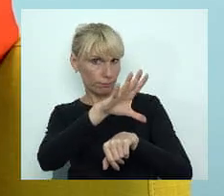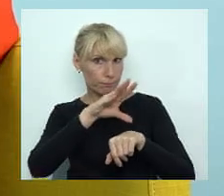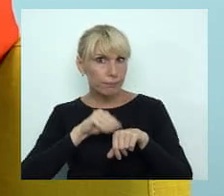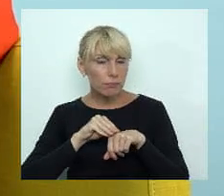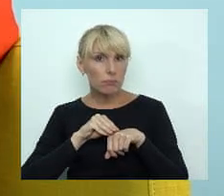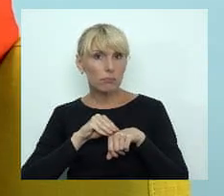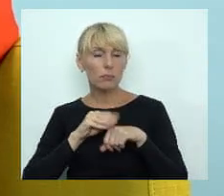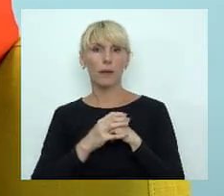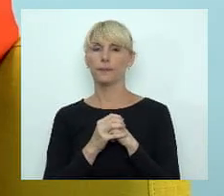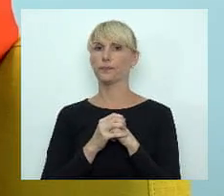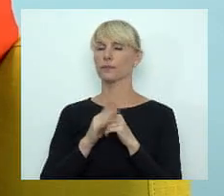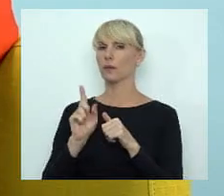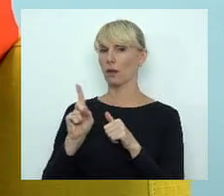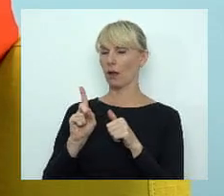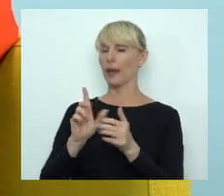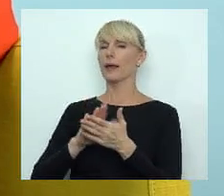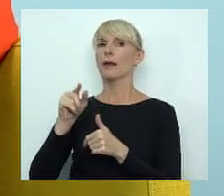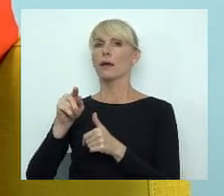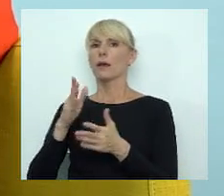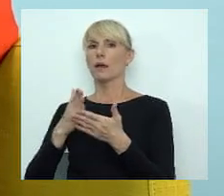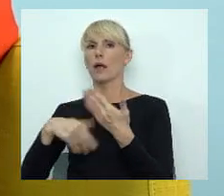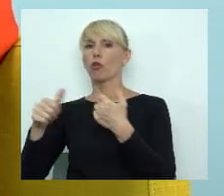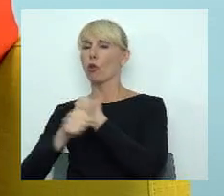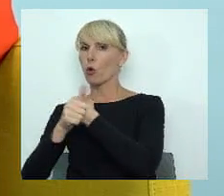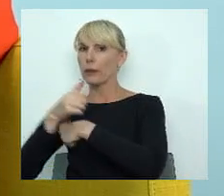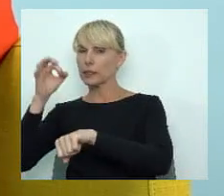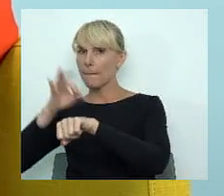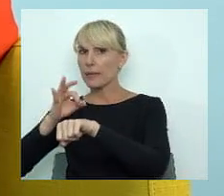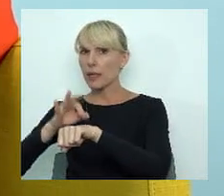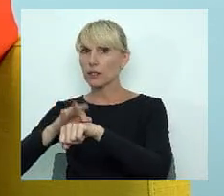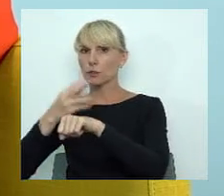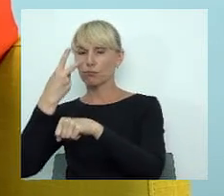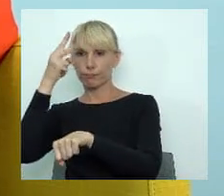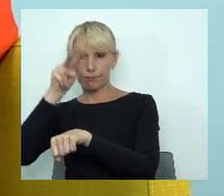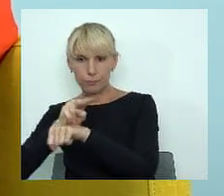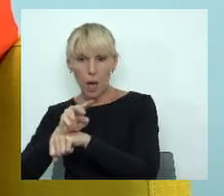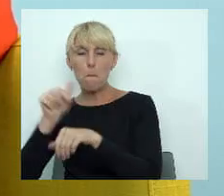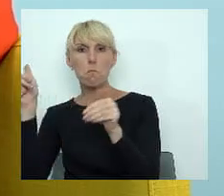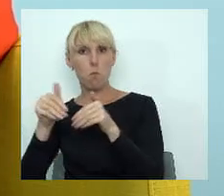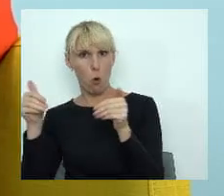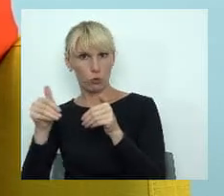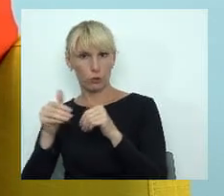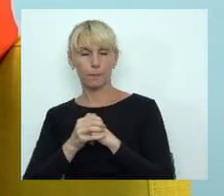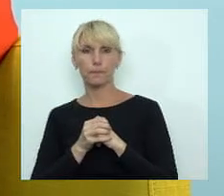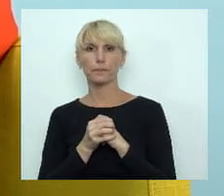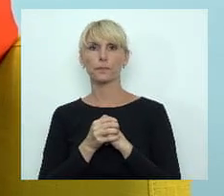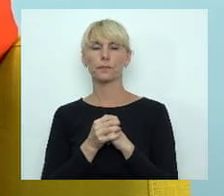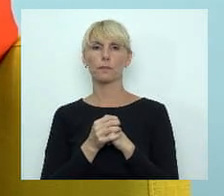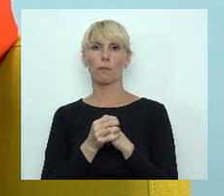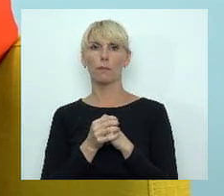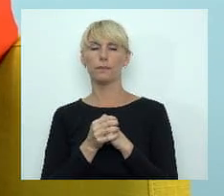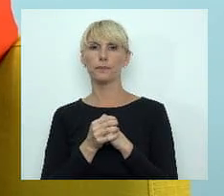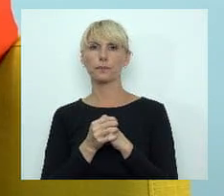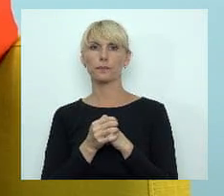do dokumentacji medycznej, jeżeli patrzymy na to od tej strony dokumentacyjnej, od tej